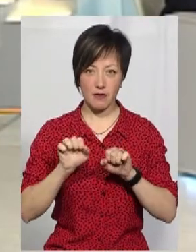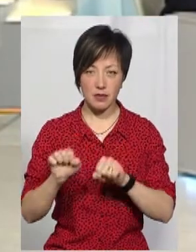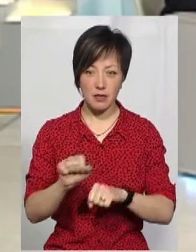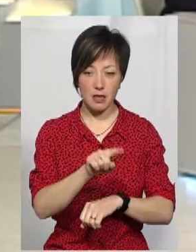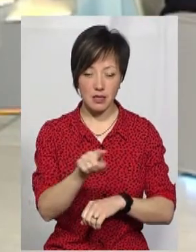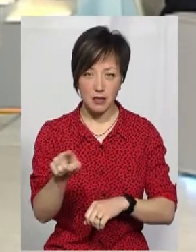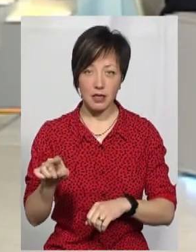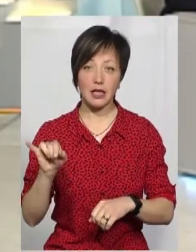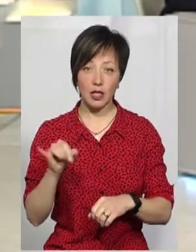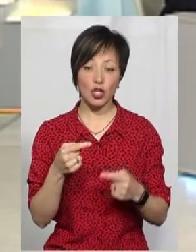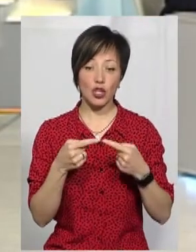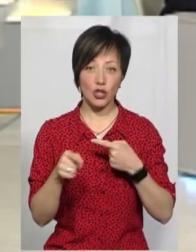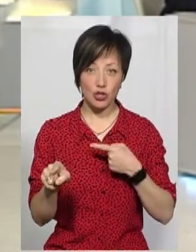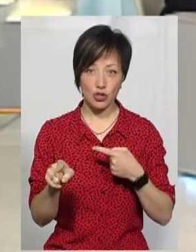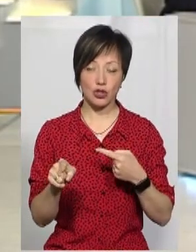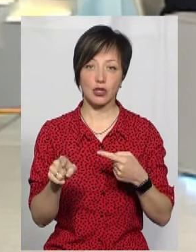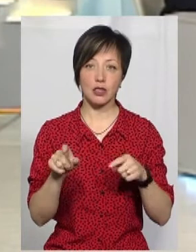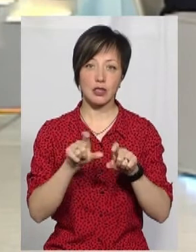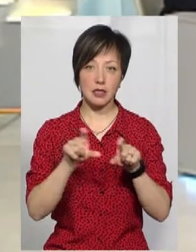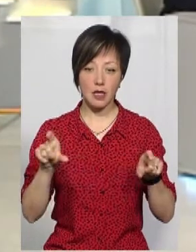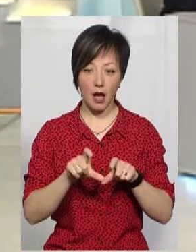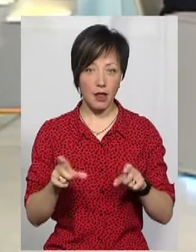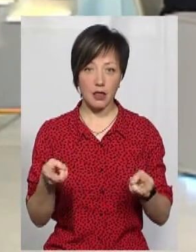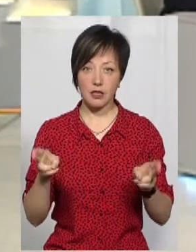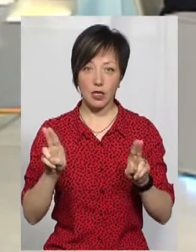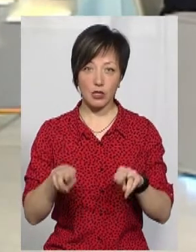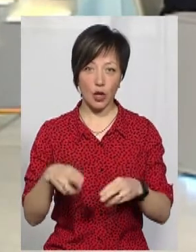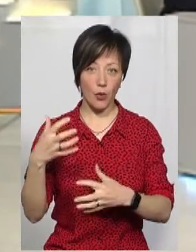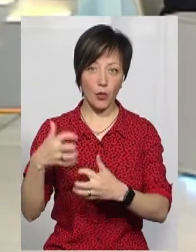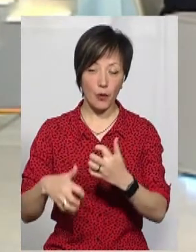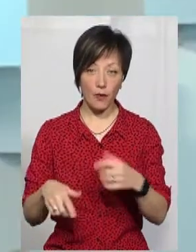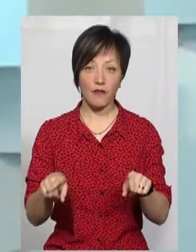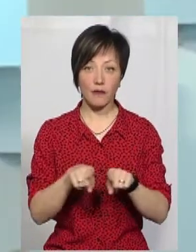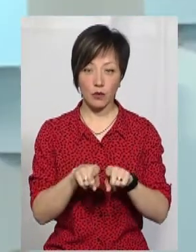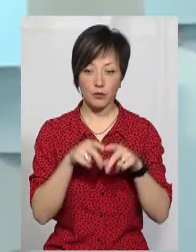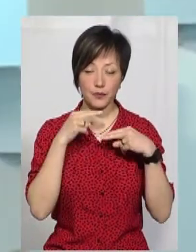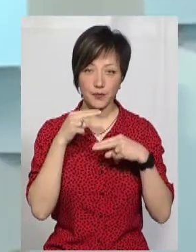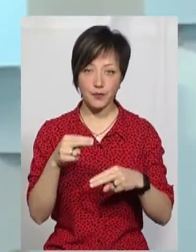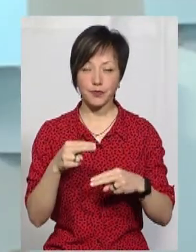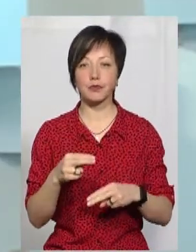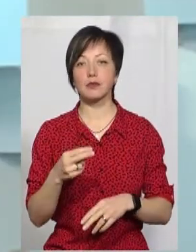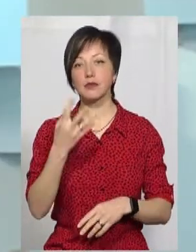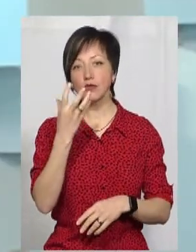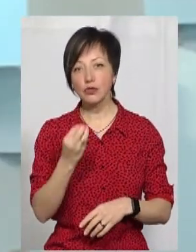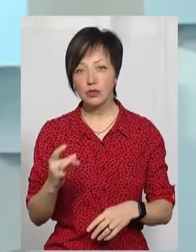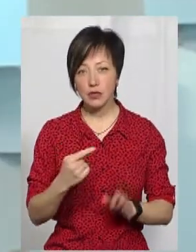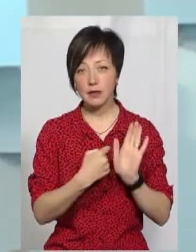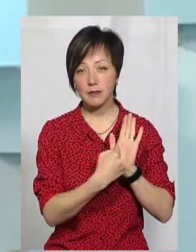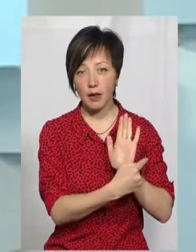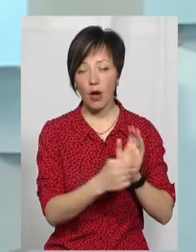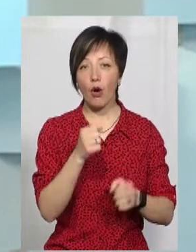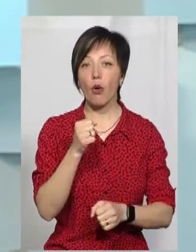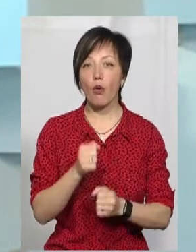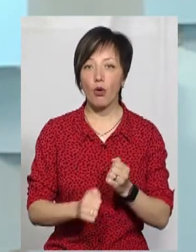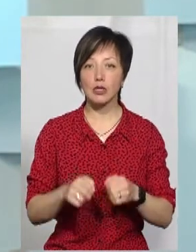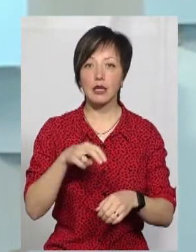Але, звичайно, і інші лікувальні заклади Хмельниччини не залишаються без уваги. Але хочу ще раз підкреслити, що кожен лікар,